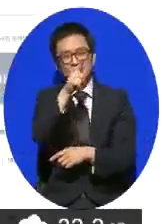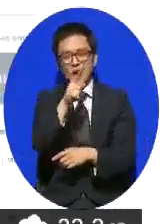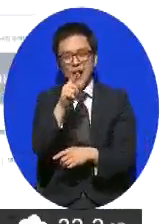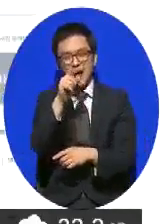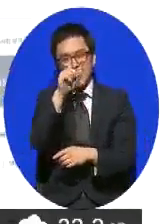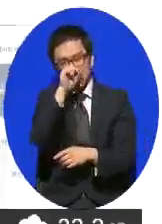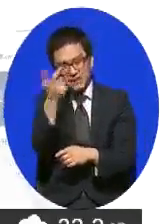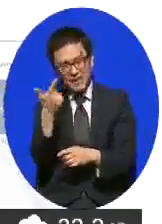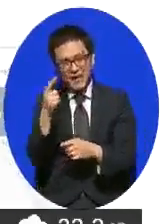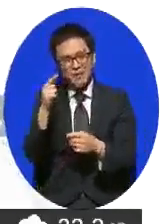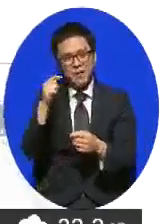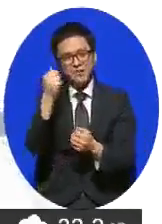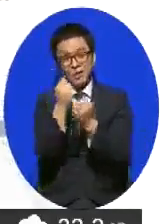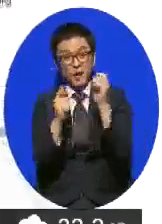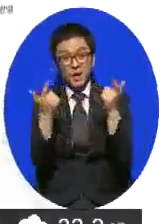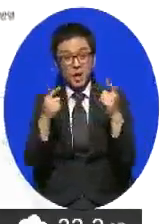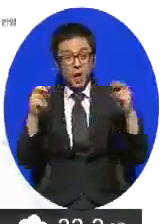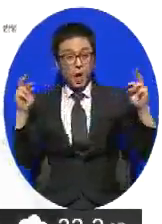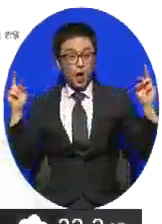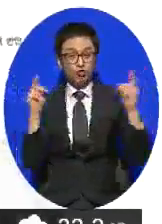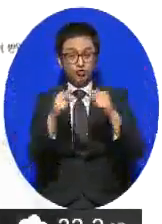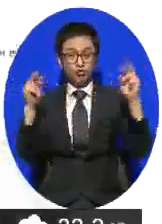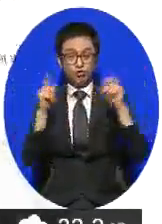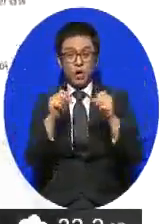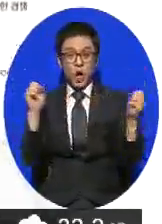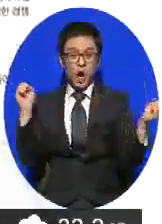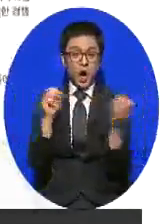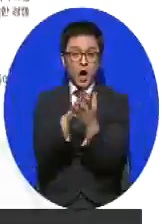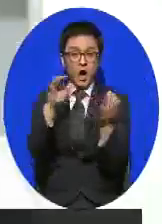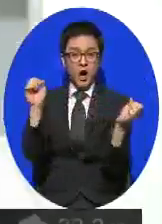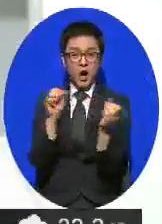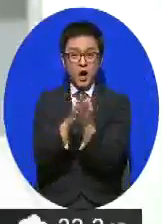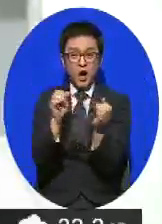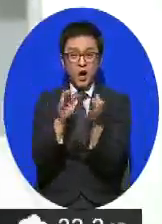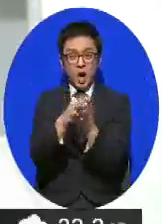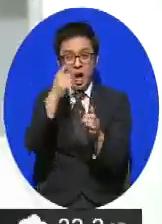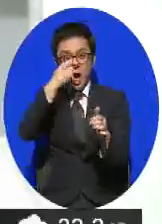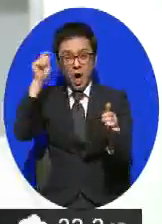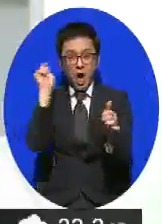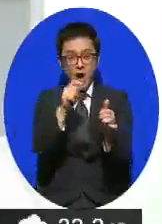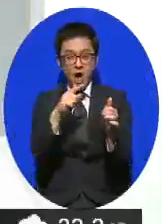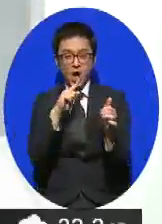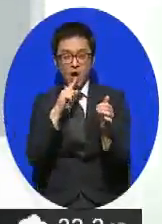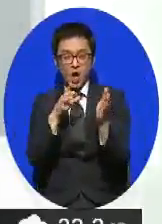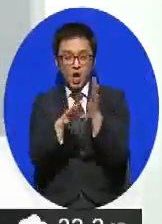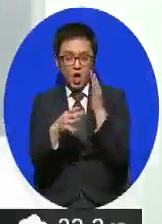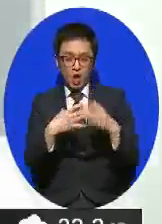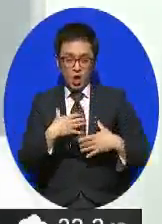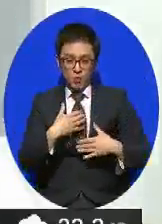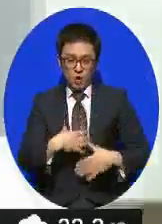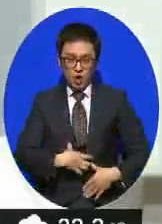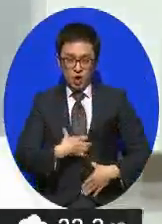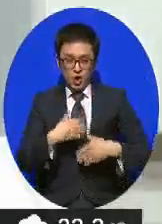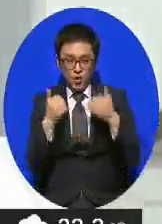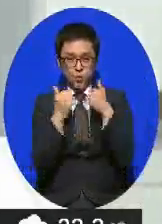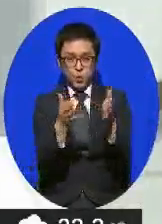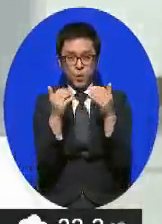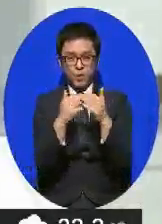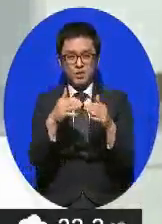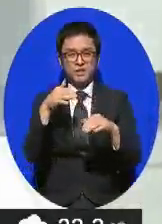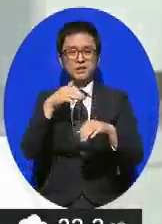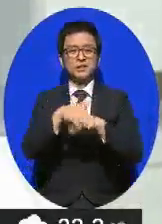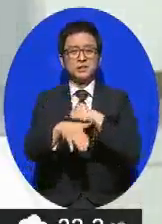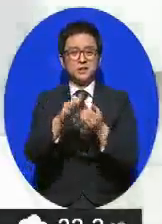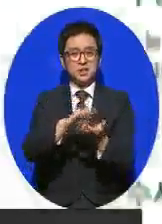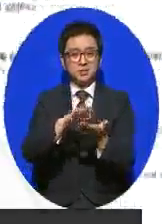토론 기능이 마비됐지만 공론화의 측은 개입할 의지가 없습니다. 게시판 여론은 대입 정책에 반영하지 않기